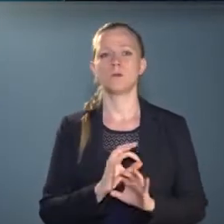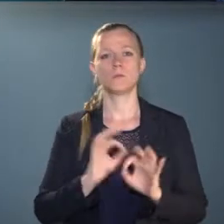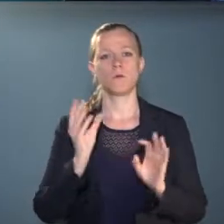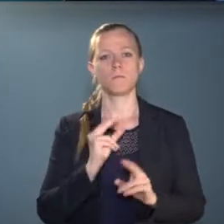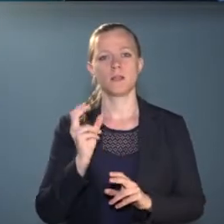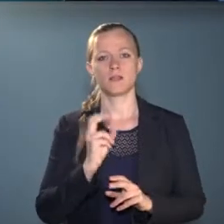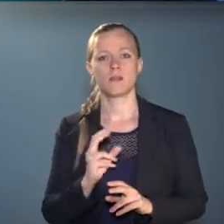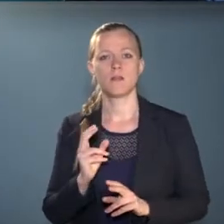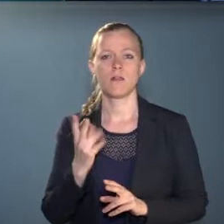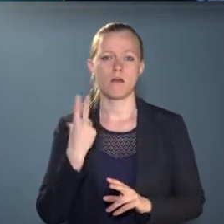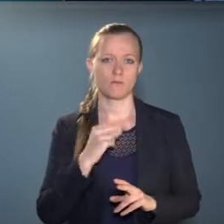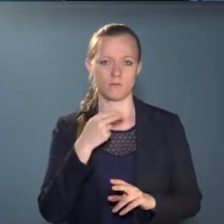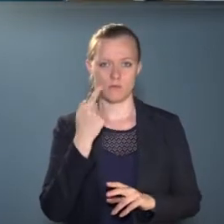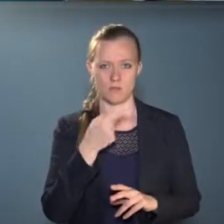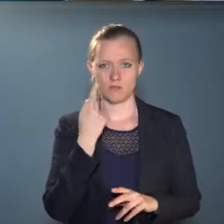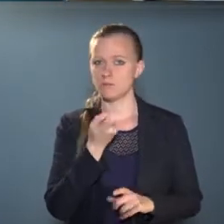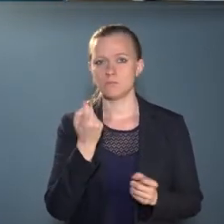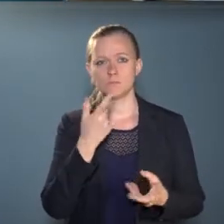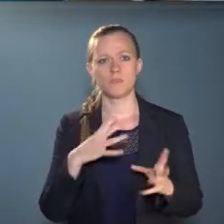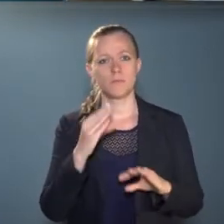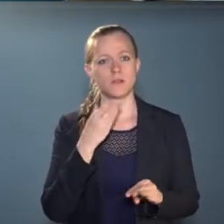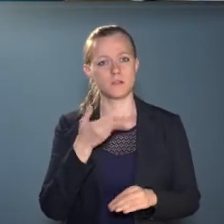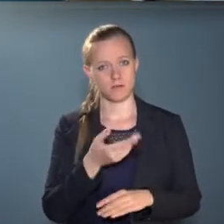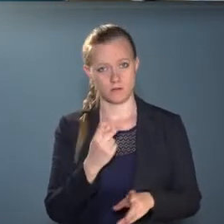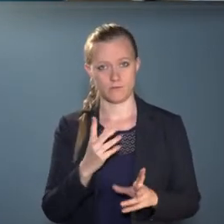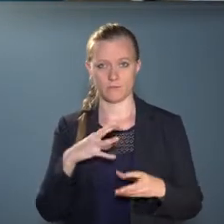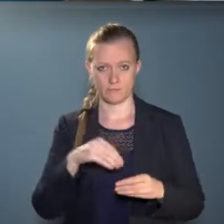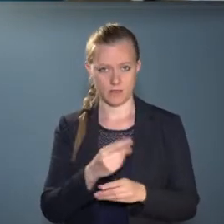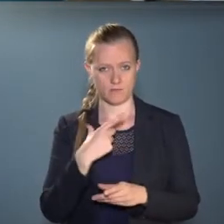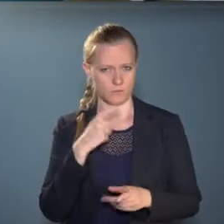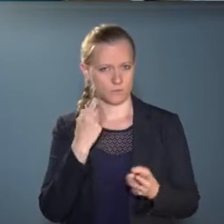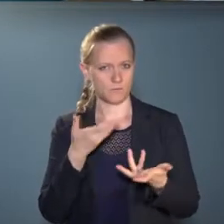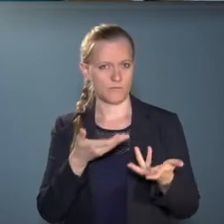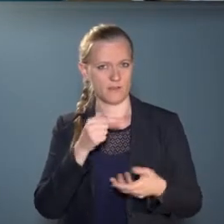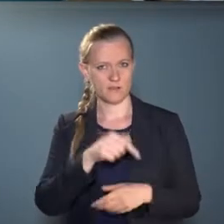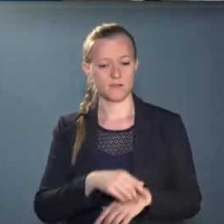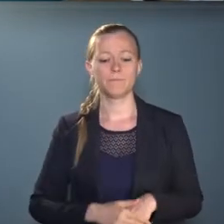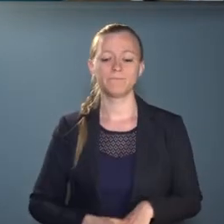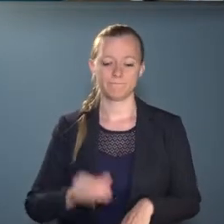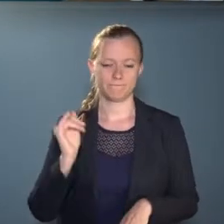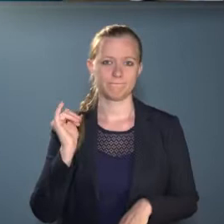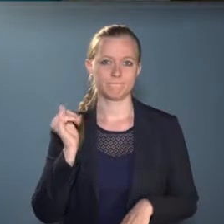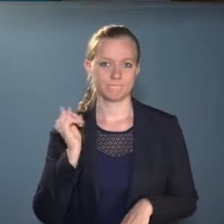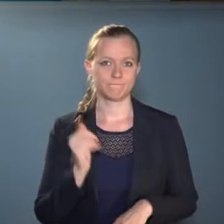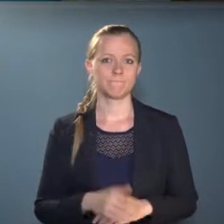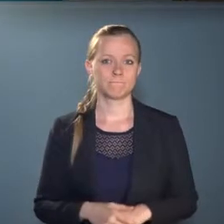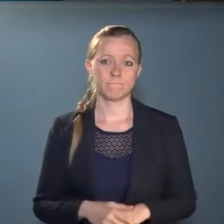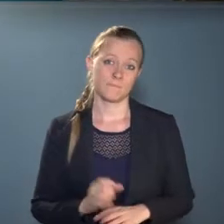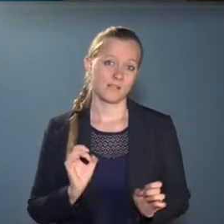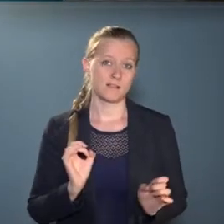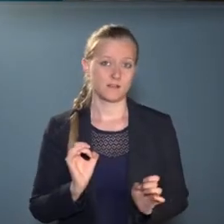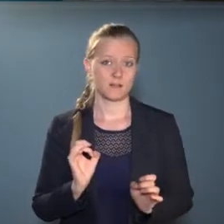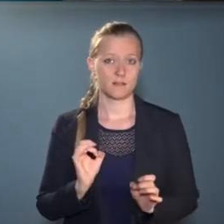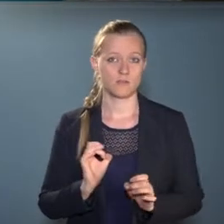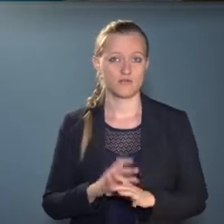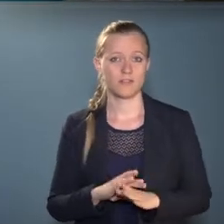beszélnek angolul. Erről önnek mi a tapasztalata van? Ön is ott volt ezen a konferencián. Ez így van. Hála Istennek,